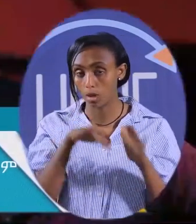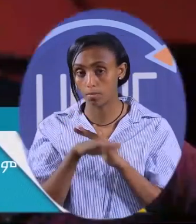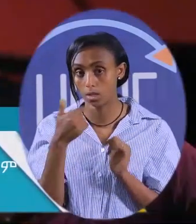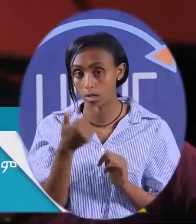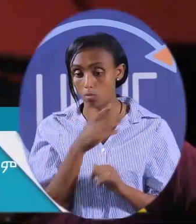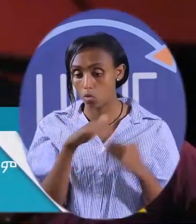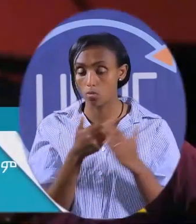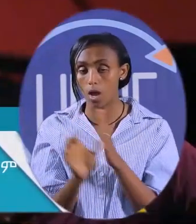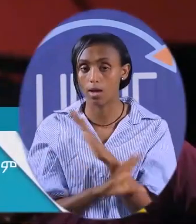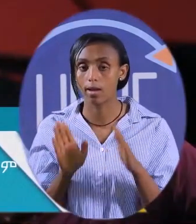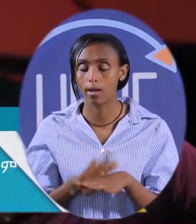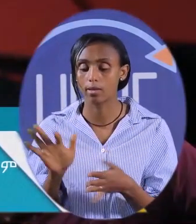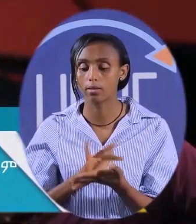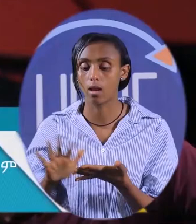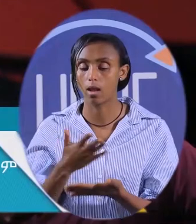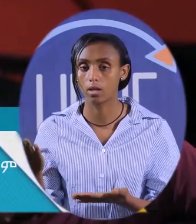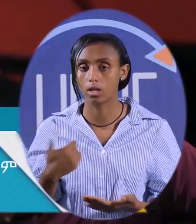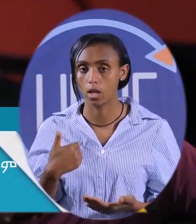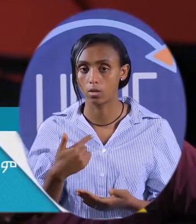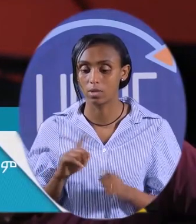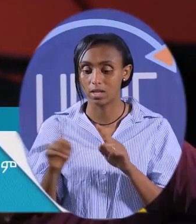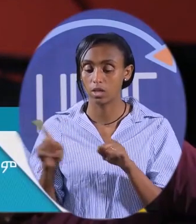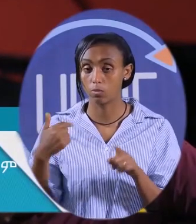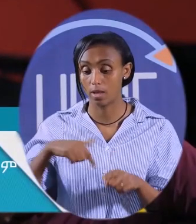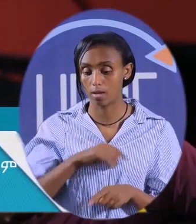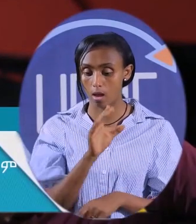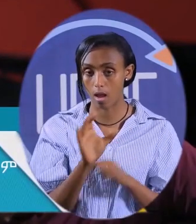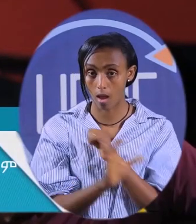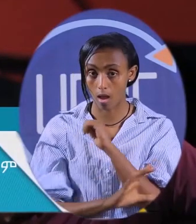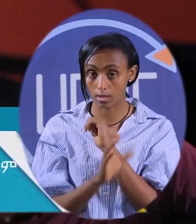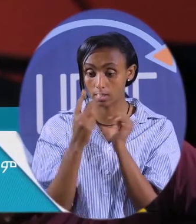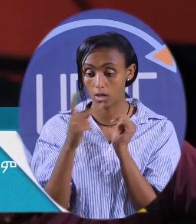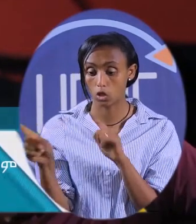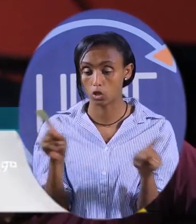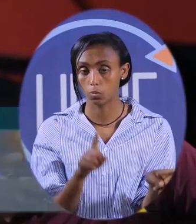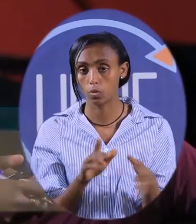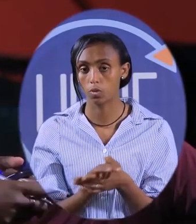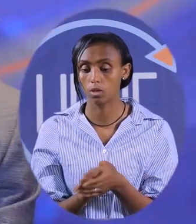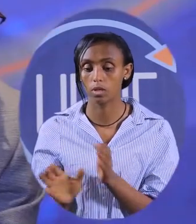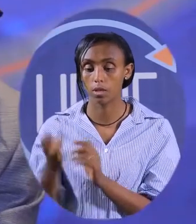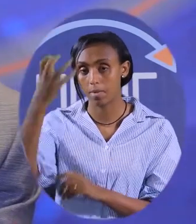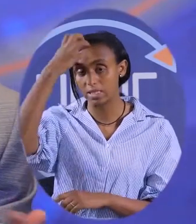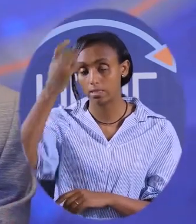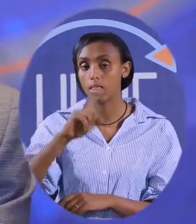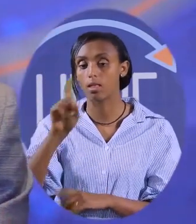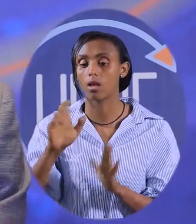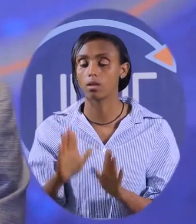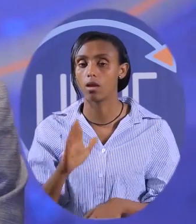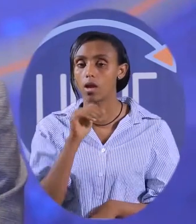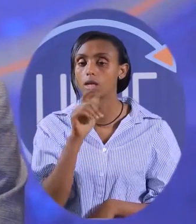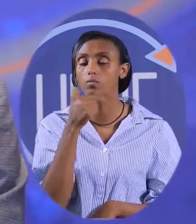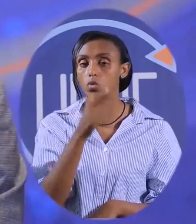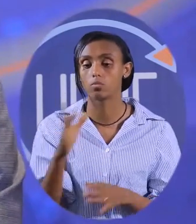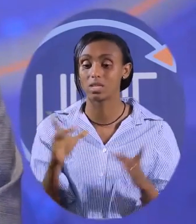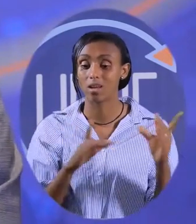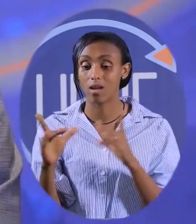በሁሉም ሀገሮች ላይ የተጠና ጥናት ነው። በተለይ የእኛን ሀገር ደግሞ ስናይ የመንግስት ተጠያቂ አይደለም ብለው